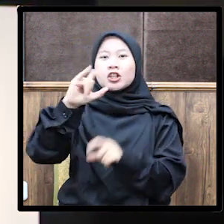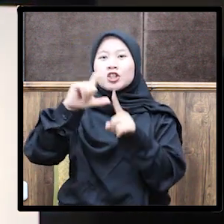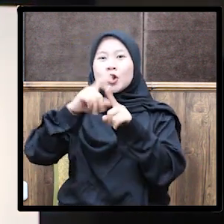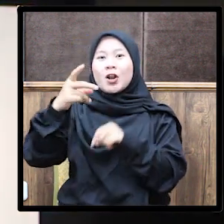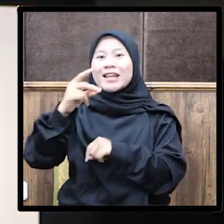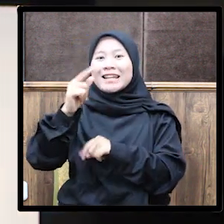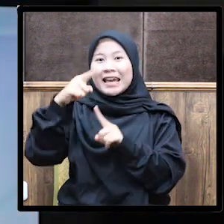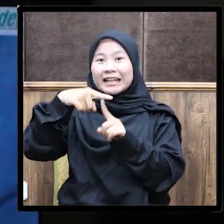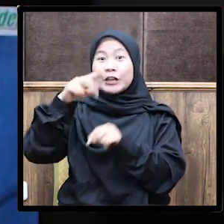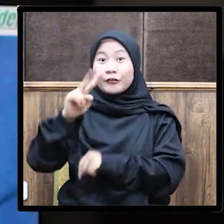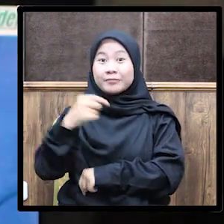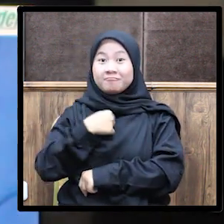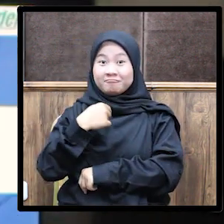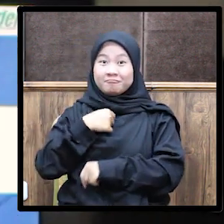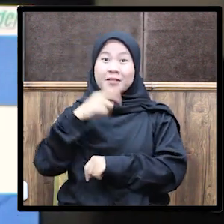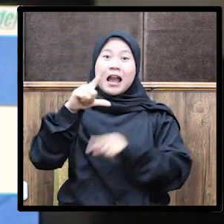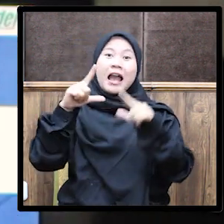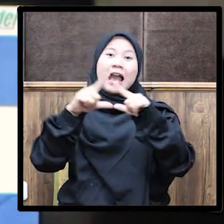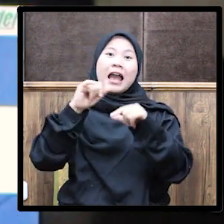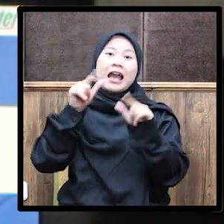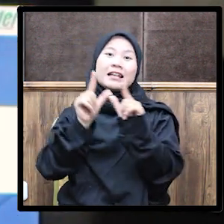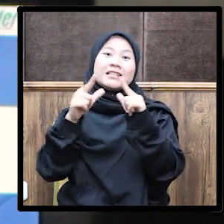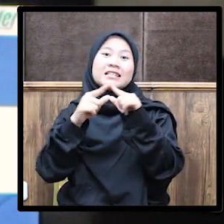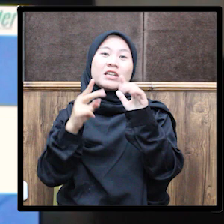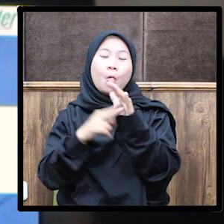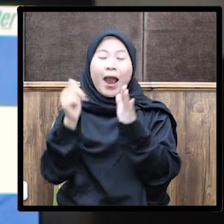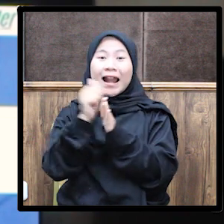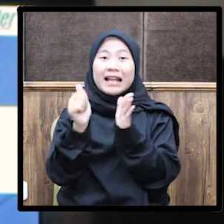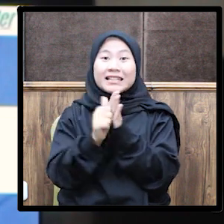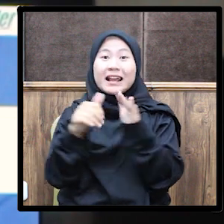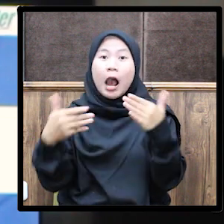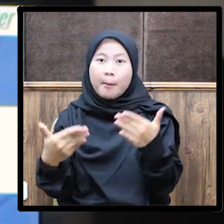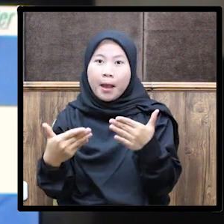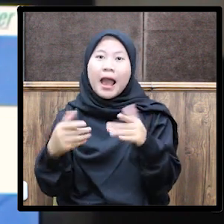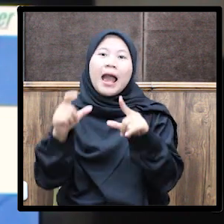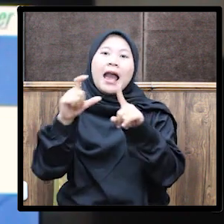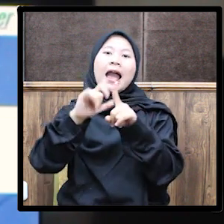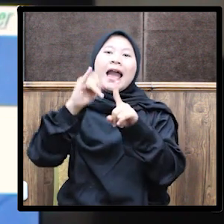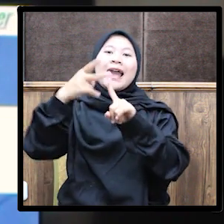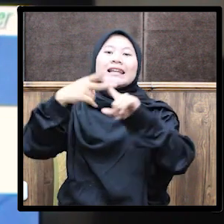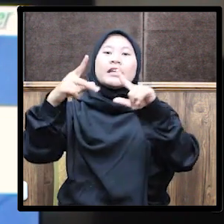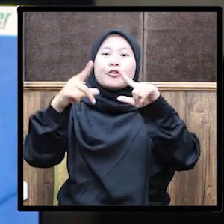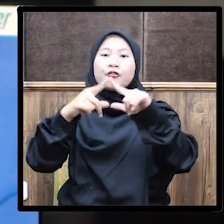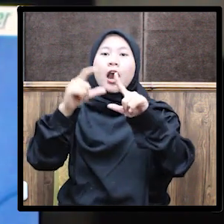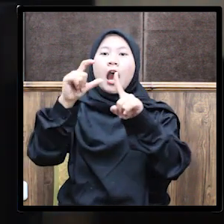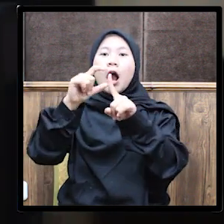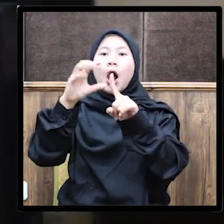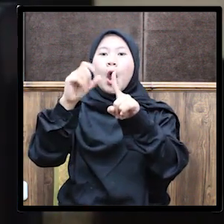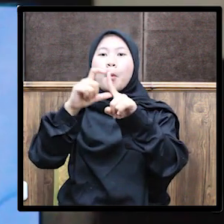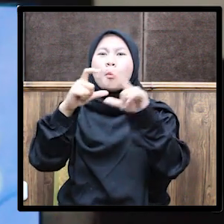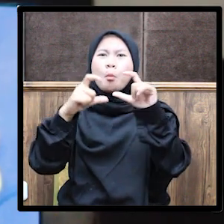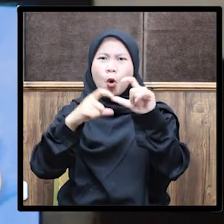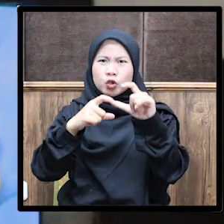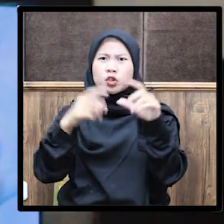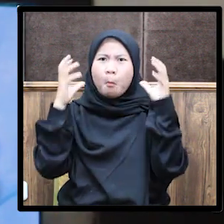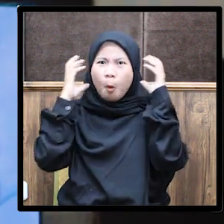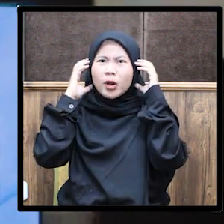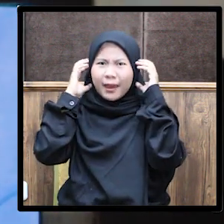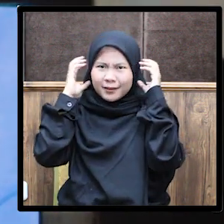ini bersama saya Ajiwan Arif Indriadi dalam acara Diva Pods. Diva Pods adalah sebuah podcast